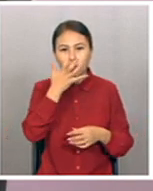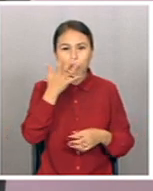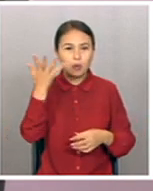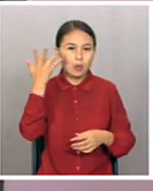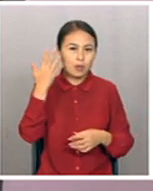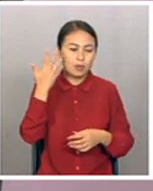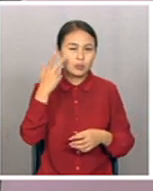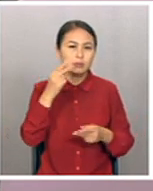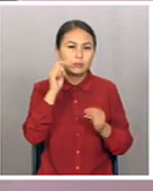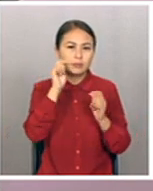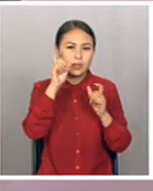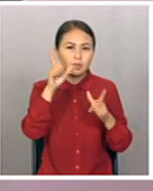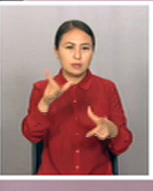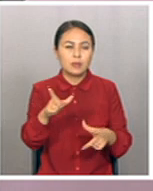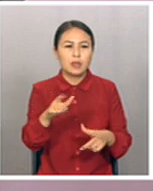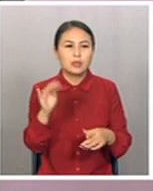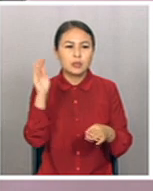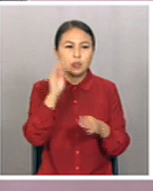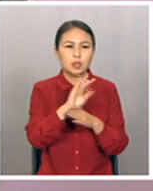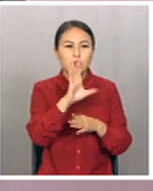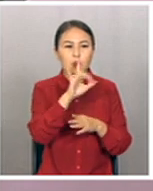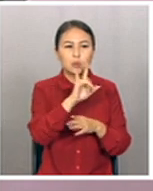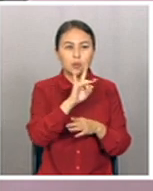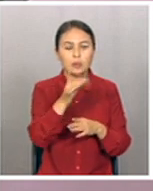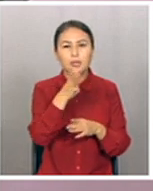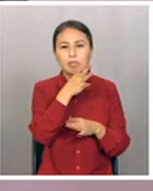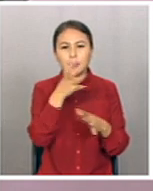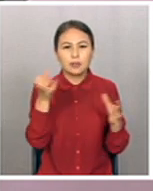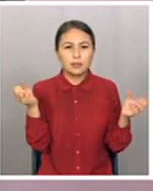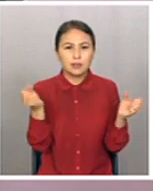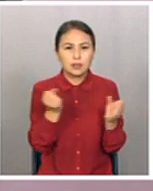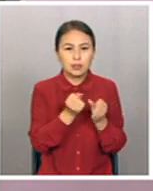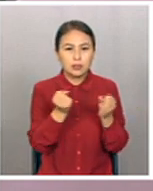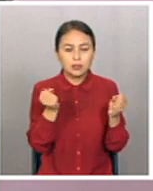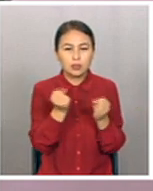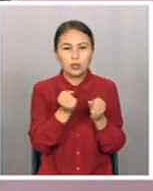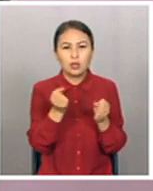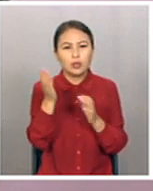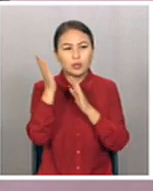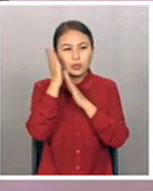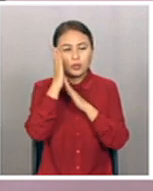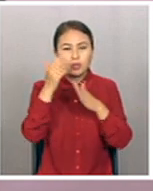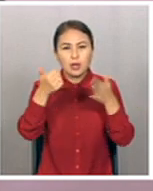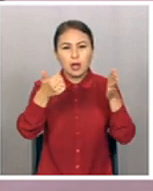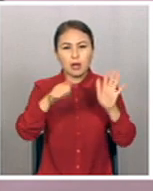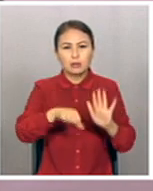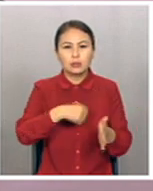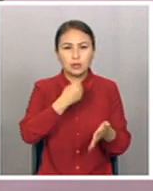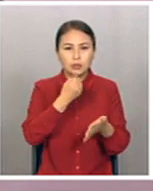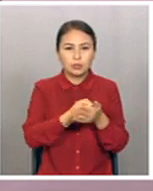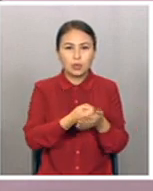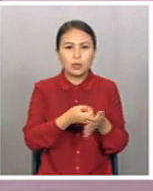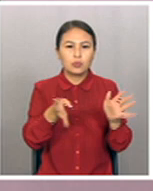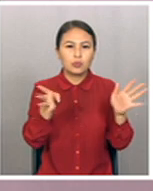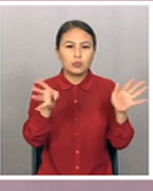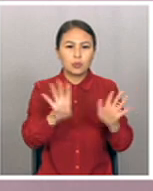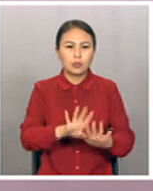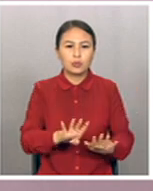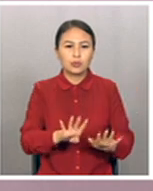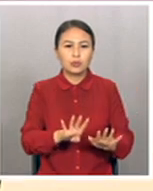оянады. Суырдың қысқы ұйқысы 6 айдан 9 айға дейін